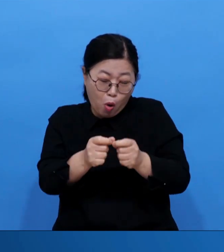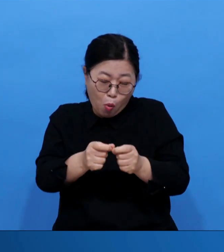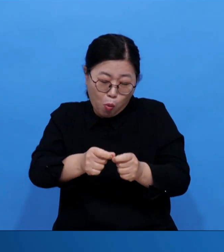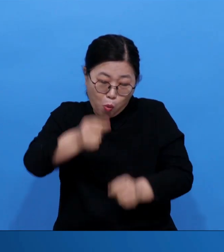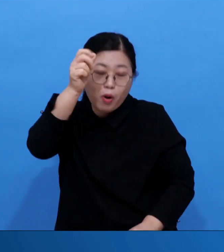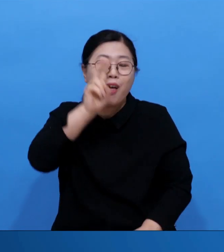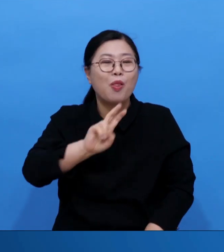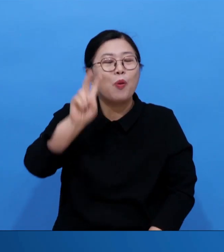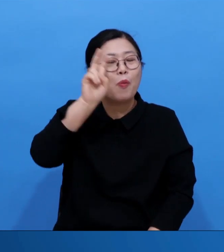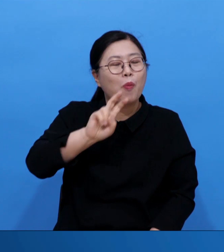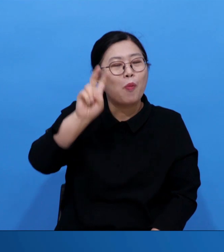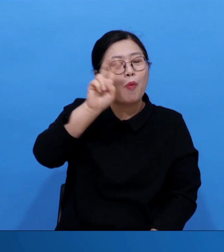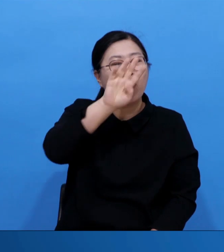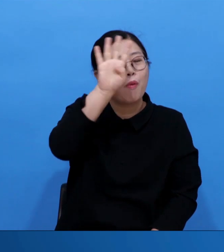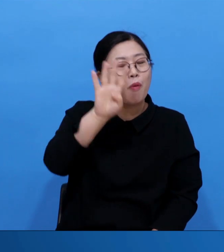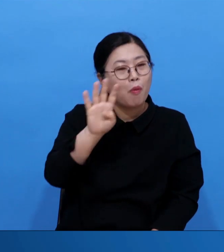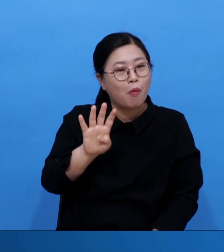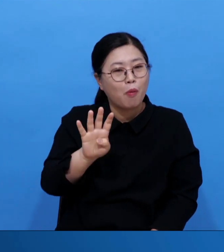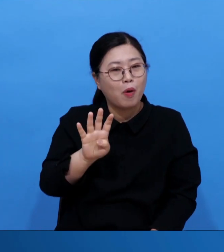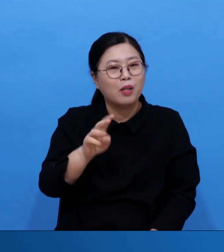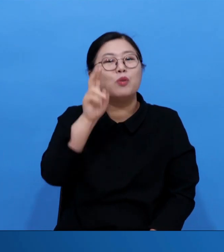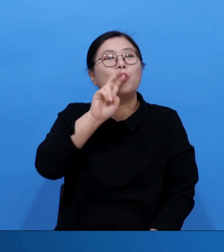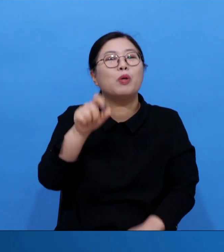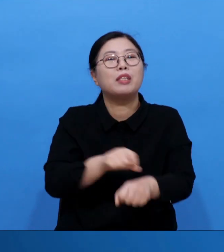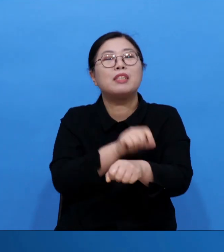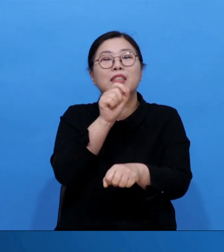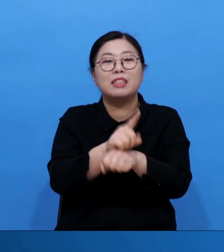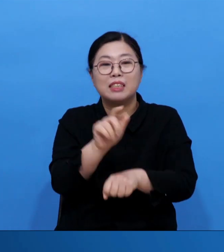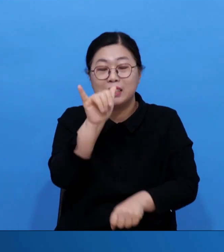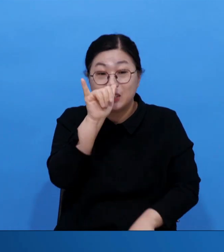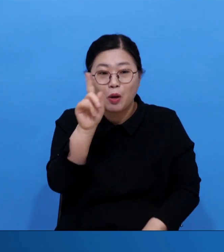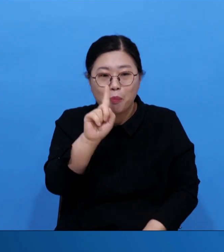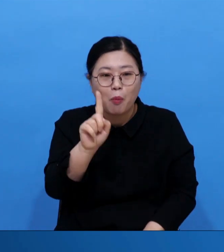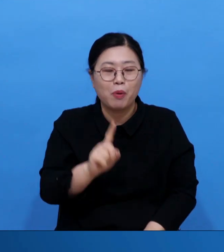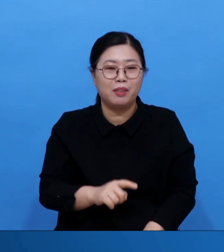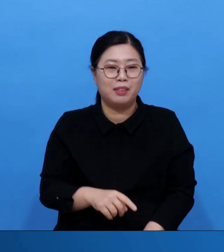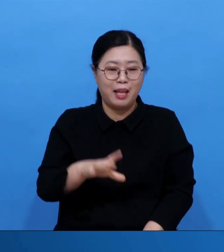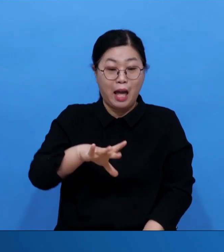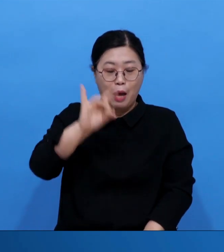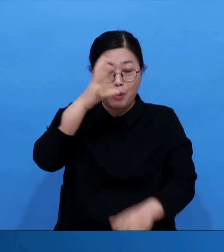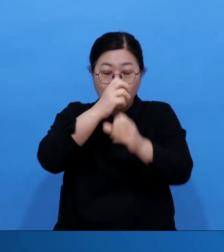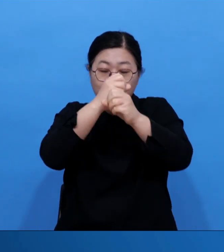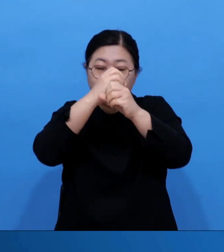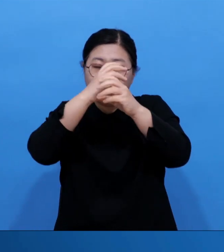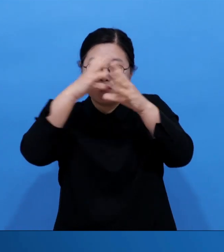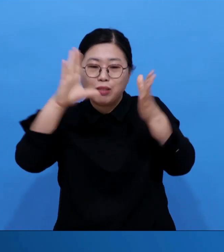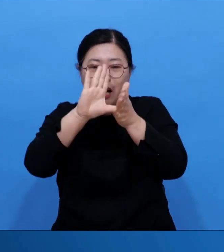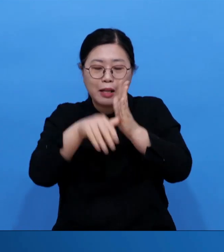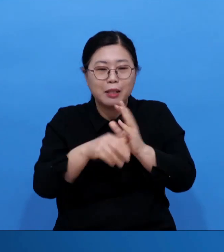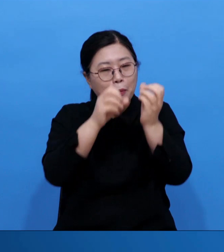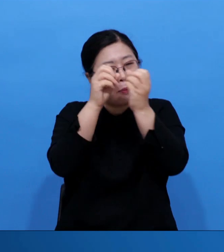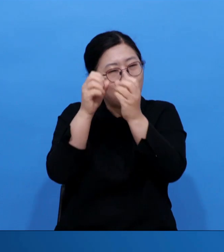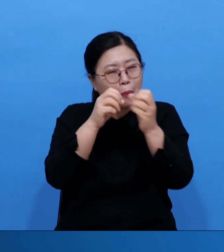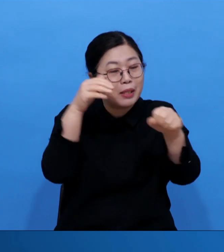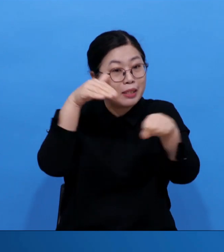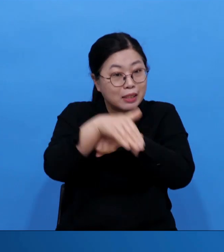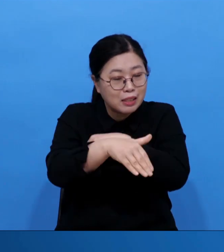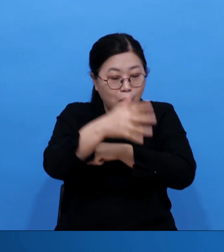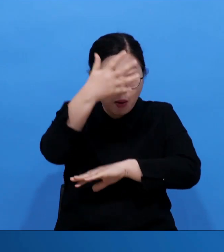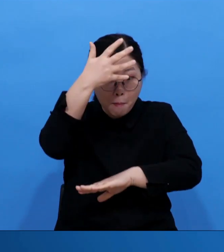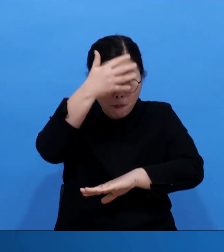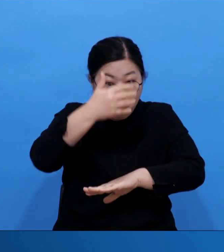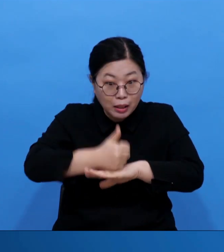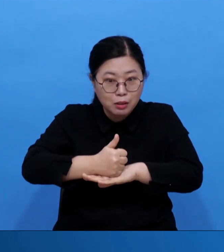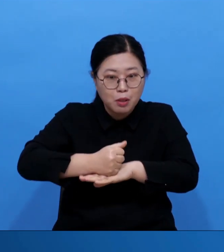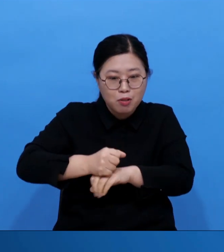있습니다. 얘기하듯이 다정다정 나가다가 후렴에는 완전 다른 스타일로 나와요. 이번에 그런 방향을 좀 작곡을 조금 방향을